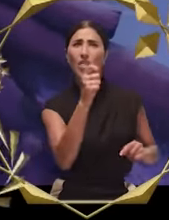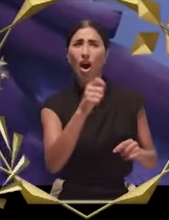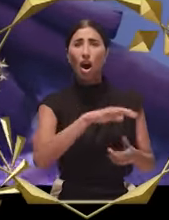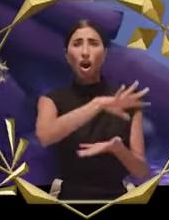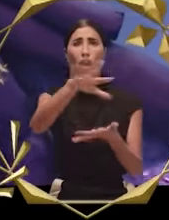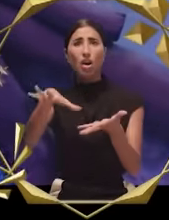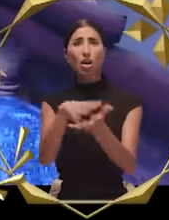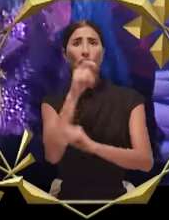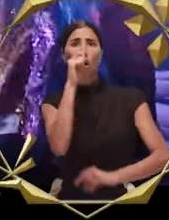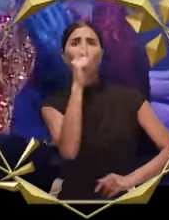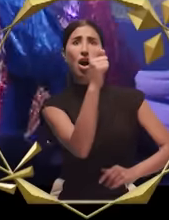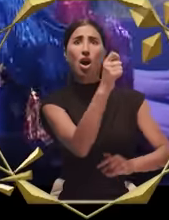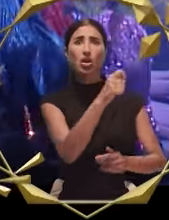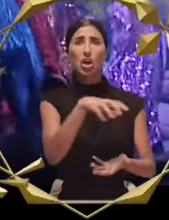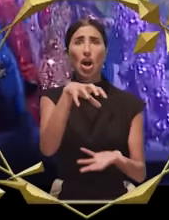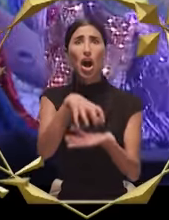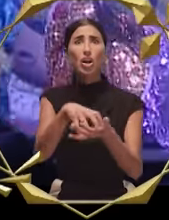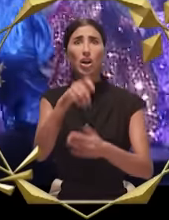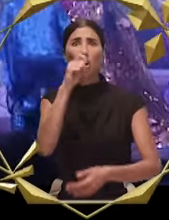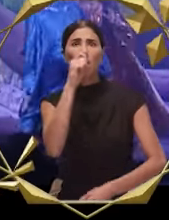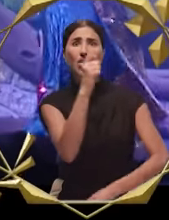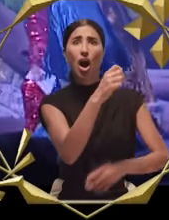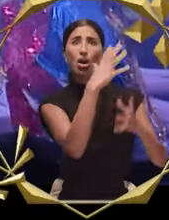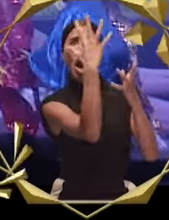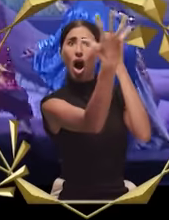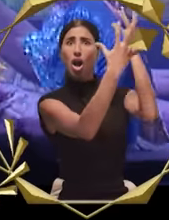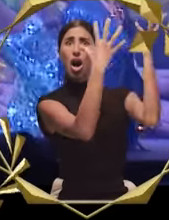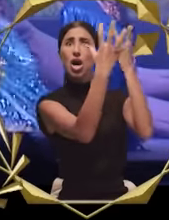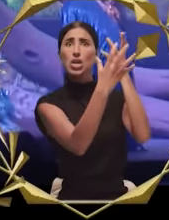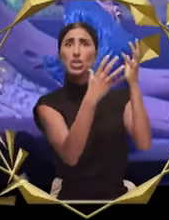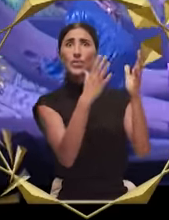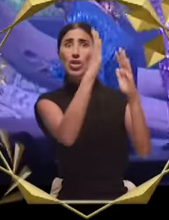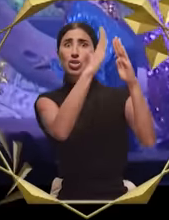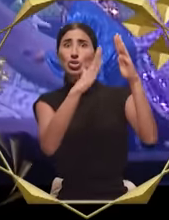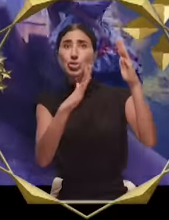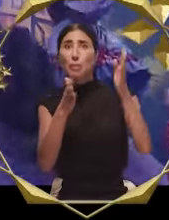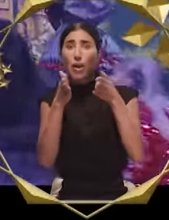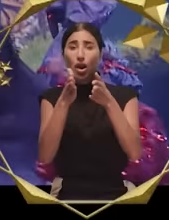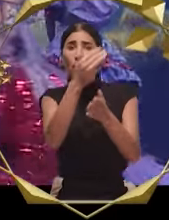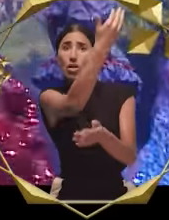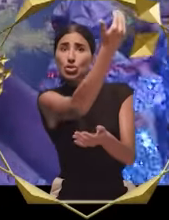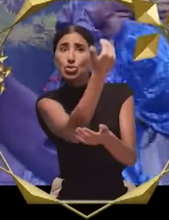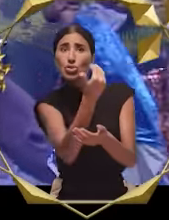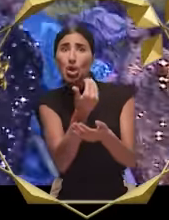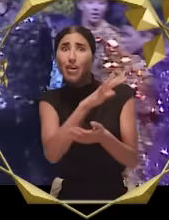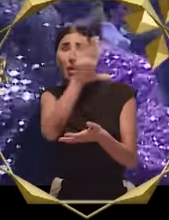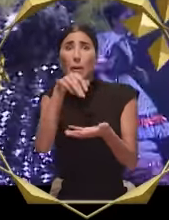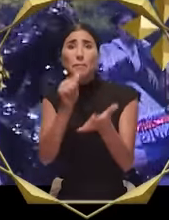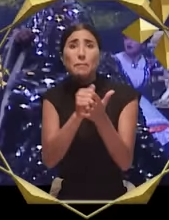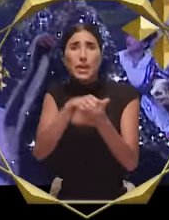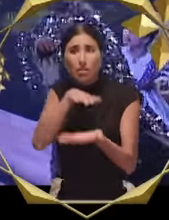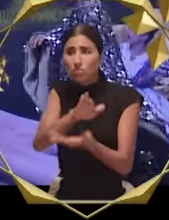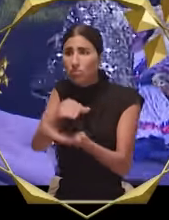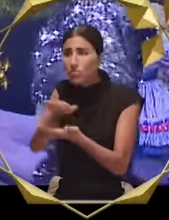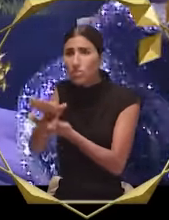انذار انذار يا قرية انذار عاصفة بين الجبلين اختبئوا جاء